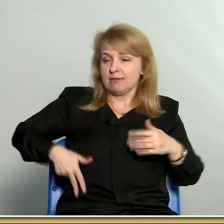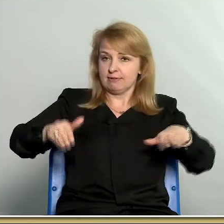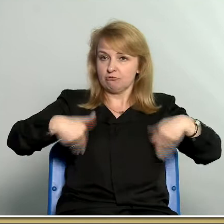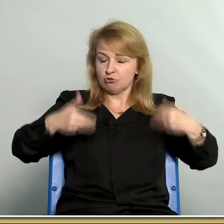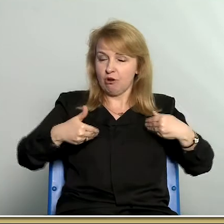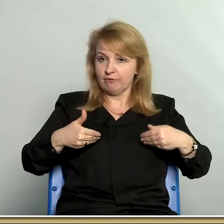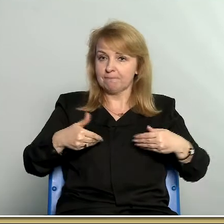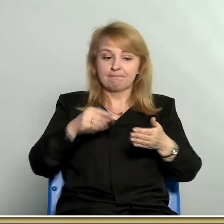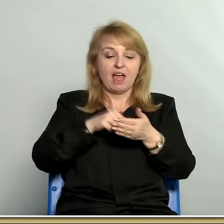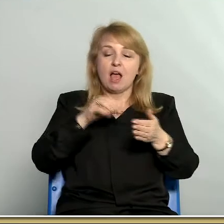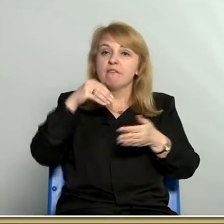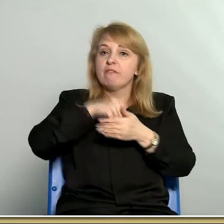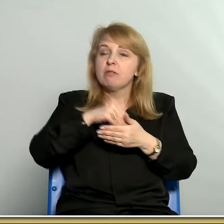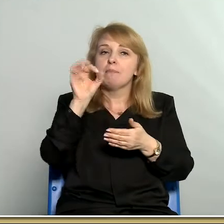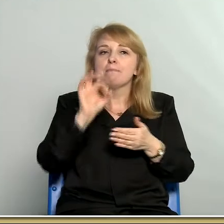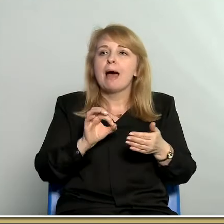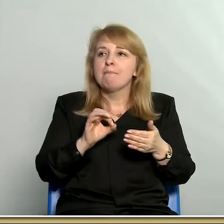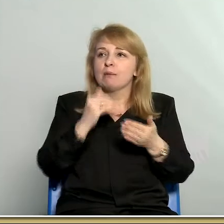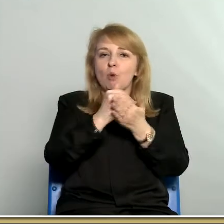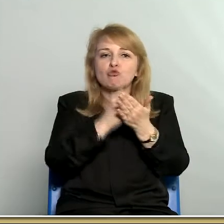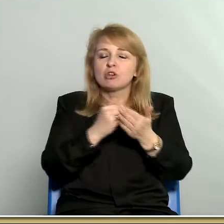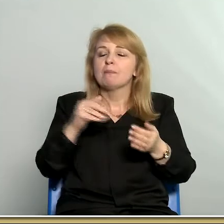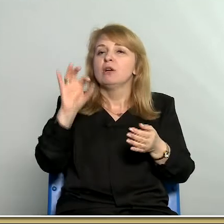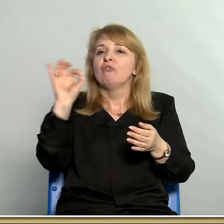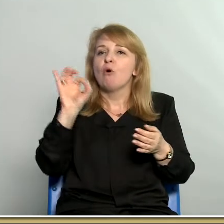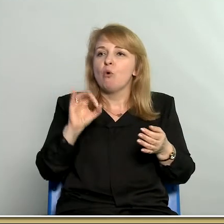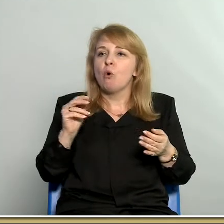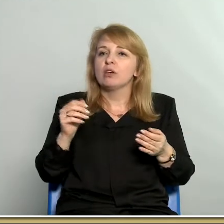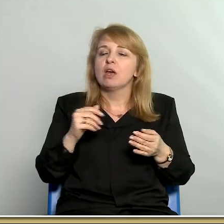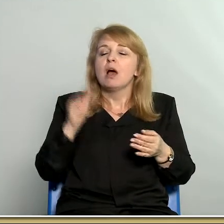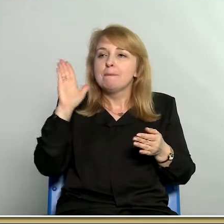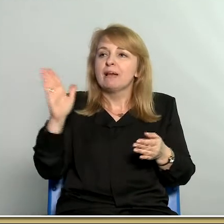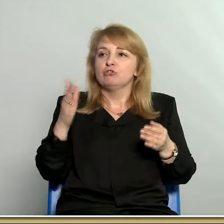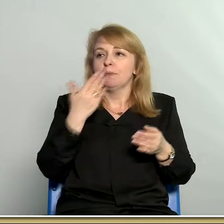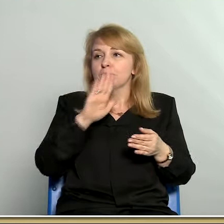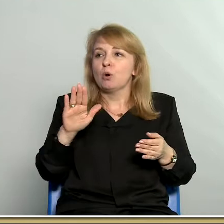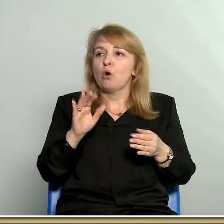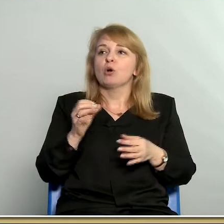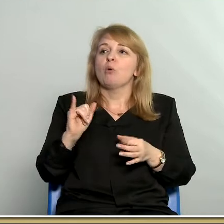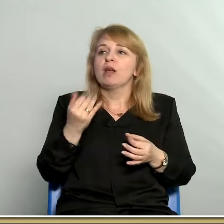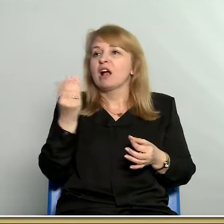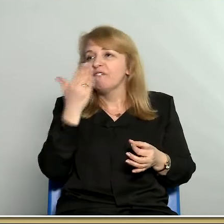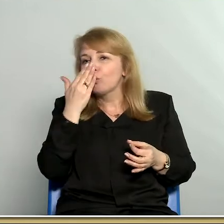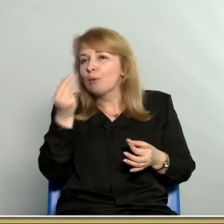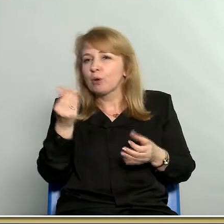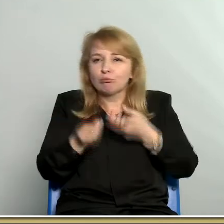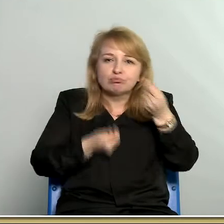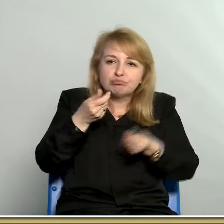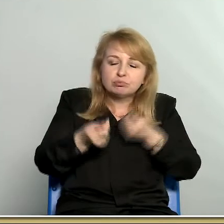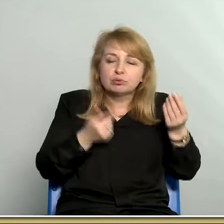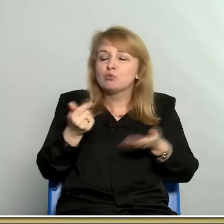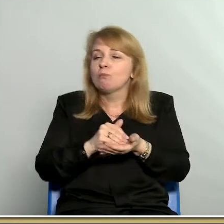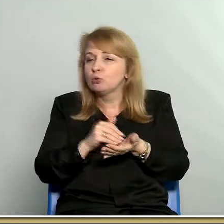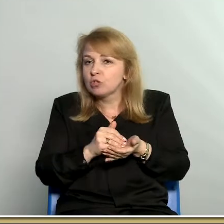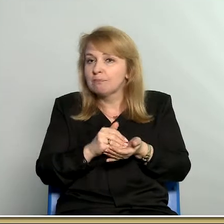To mapy potrzeb będą przedkładane na komitecie sterującym, który będzie funkcjonował, on będzie złożony z